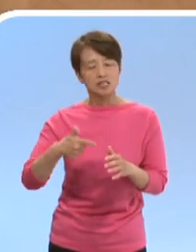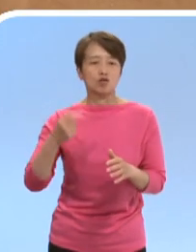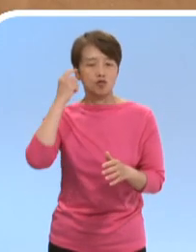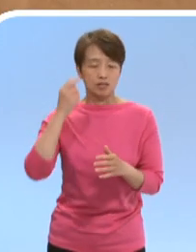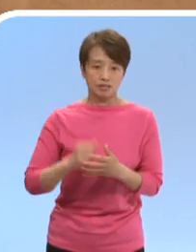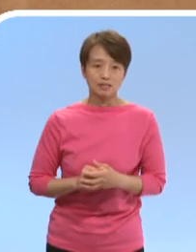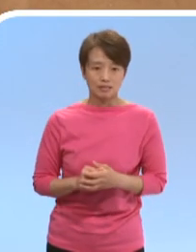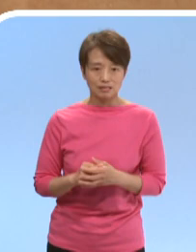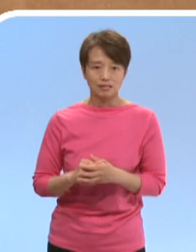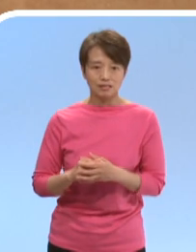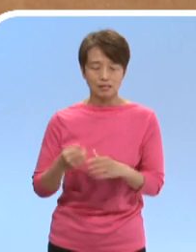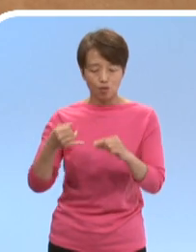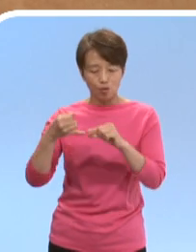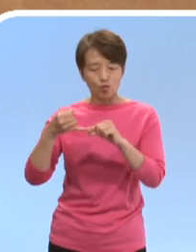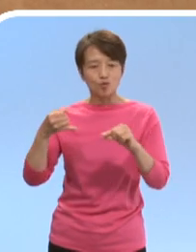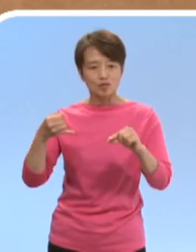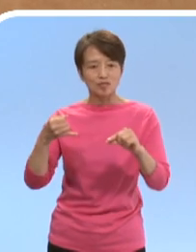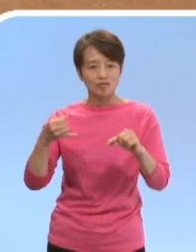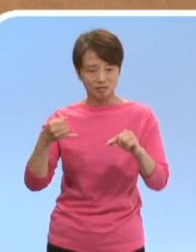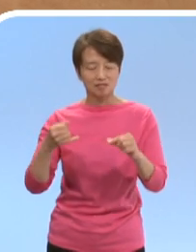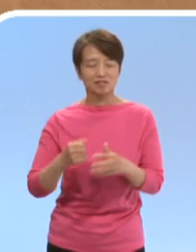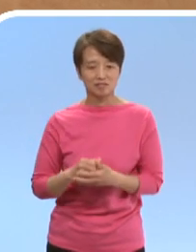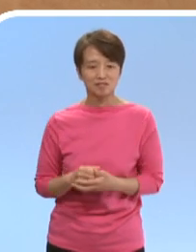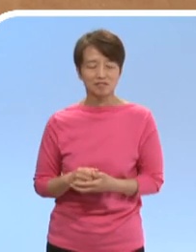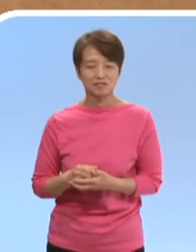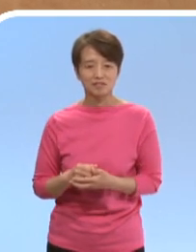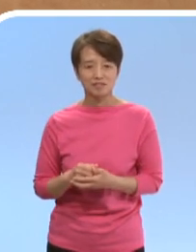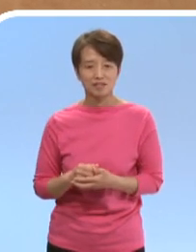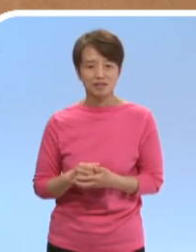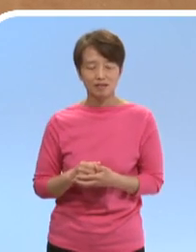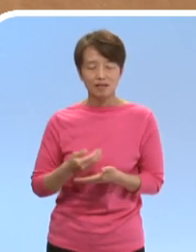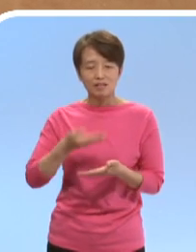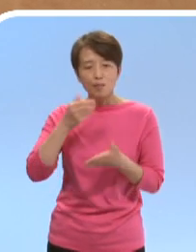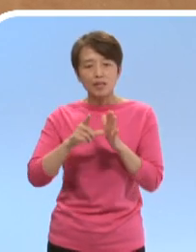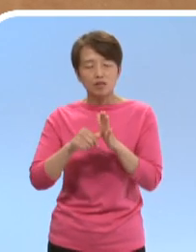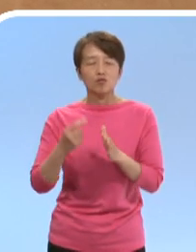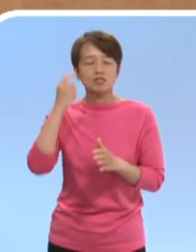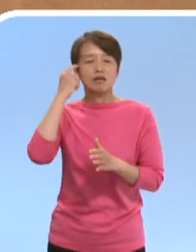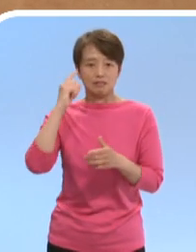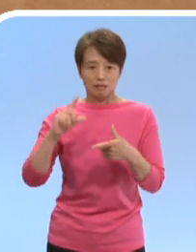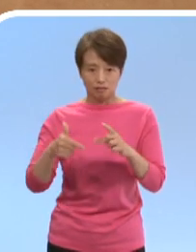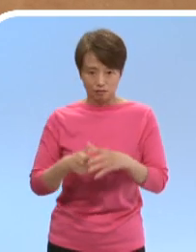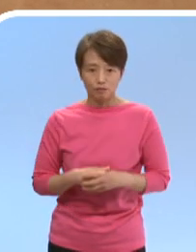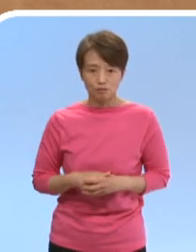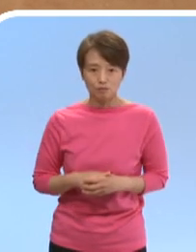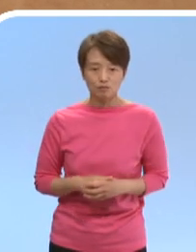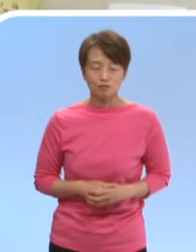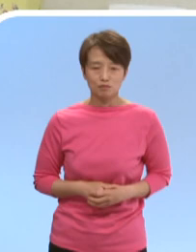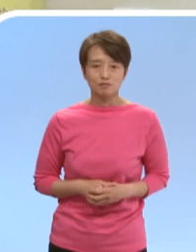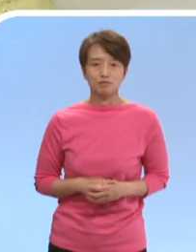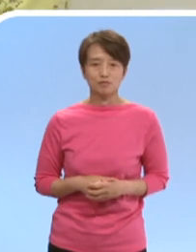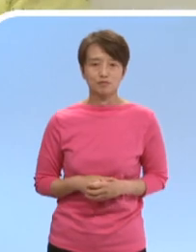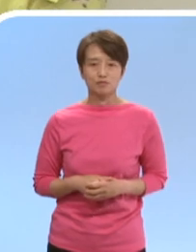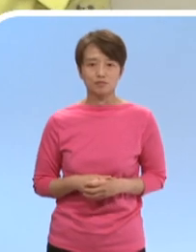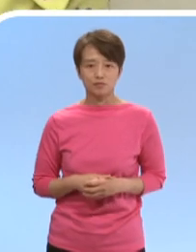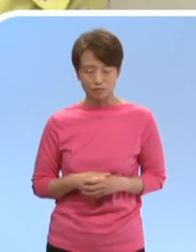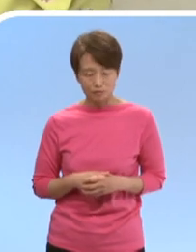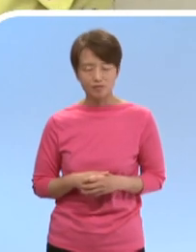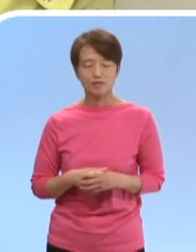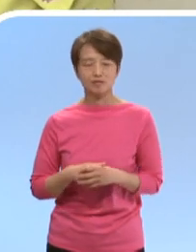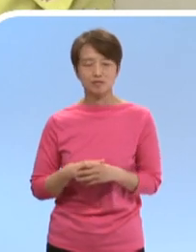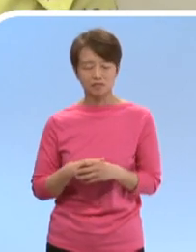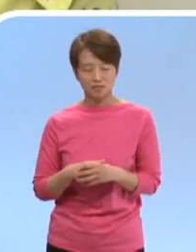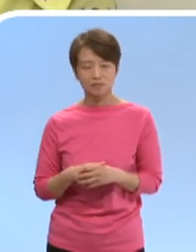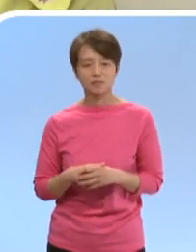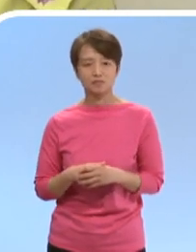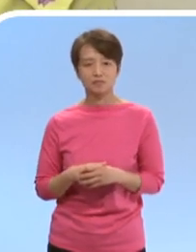で、まあ、細くする分麺の辛みとかもちょっと違ってまいりますし、 ね、確かに食感がちょっと変わりますね、 はい、うん、 より繊